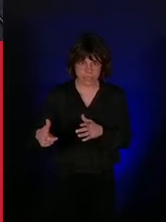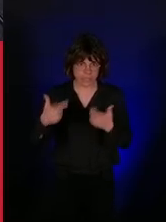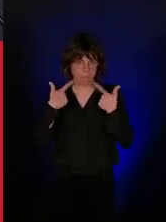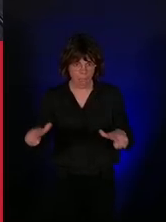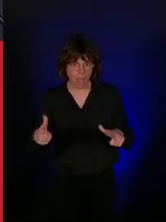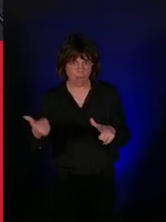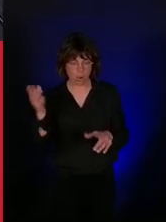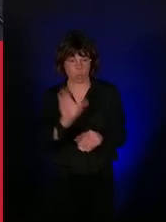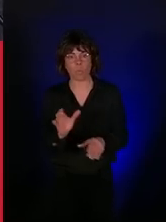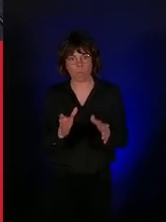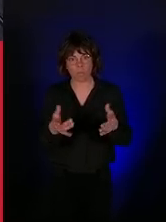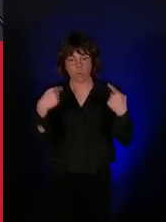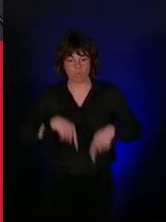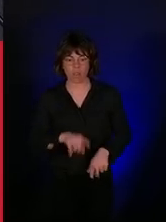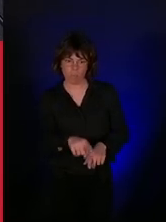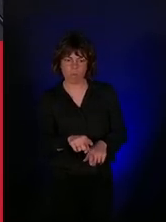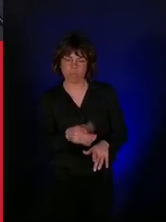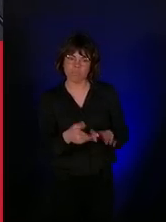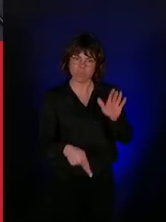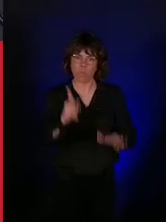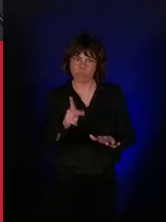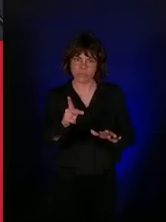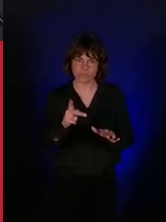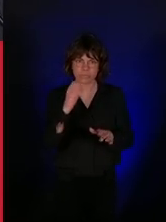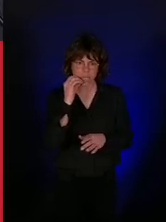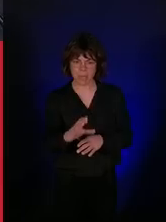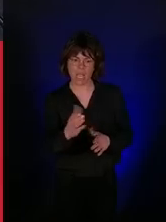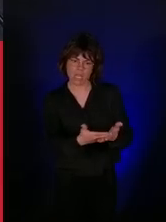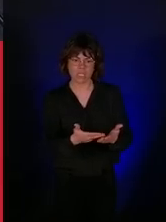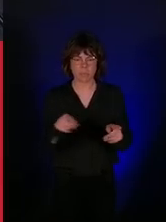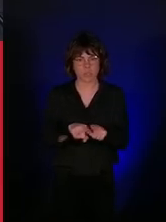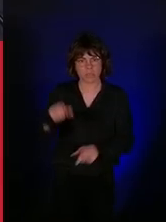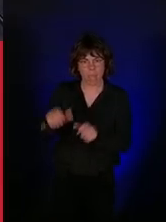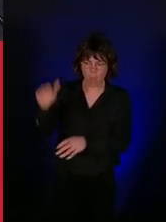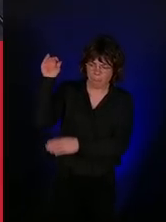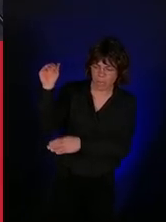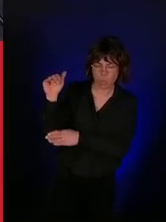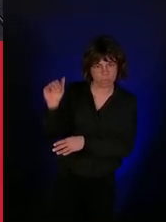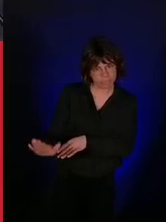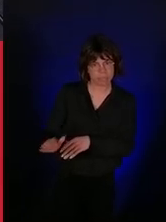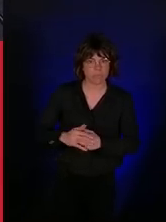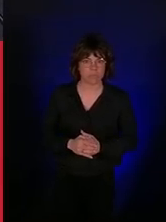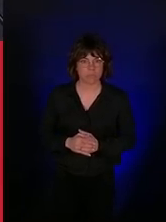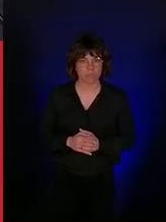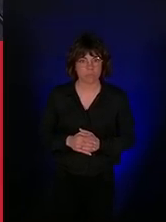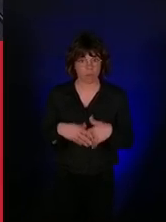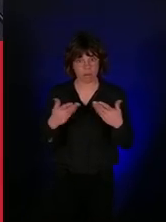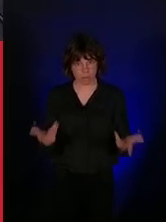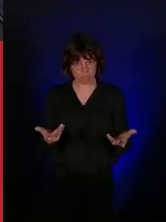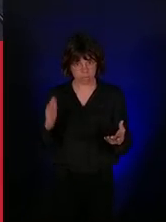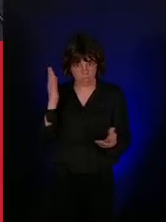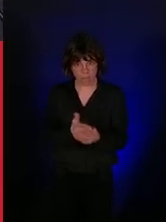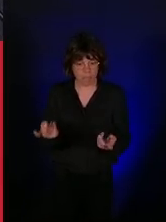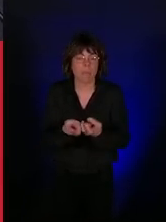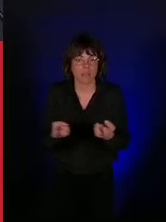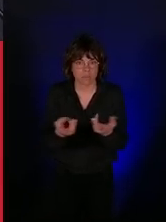relance du gouvernement orientés en faveur du capital et du patronat. Dans ce cadre, interviennent, exemple à